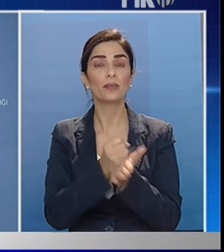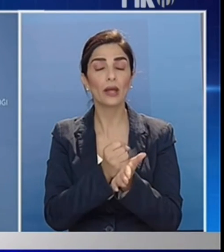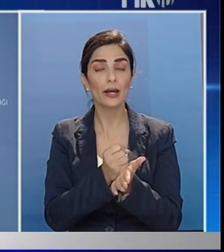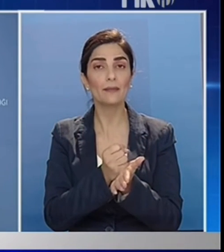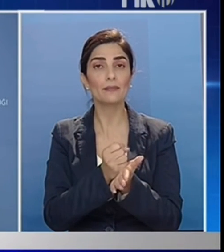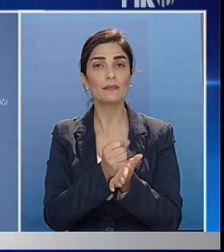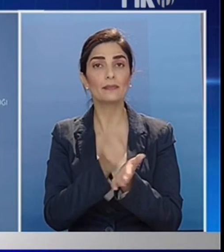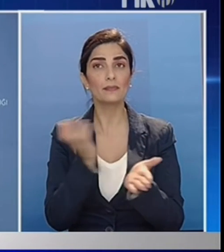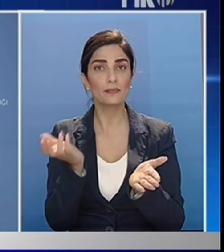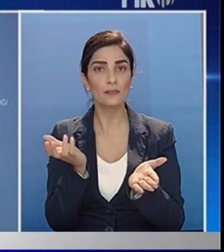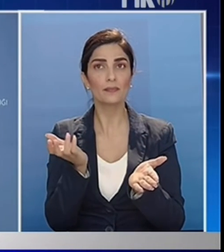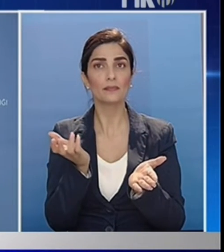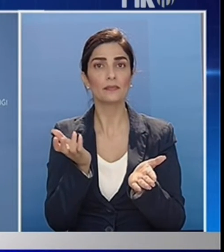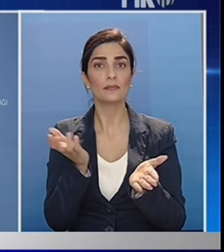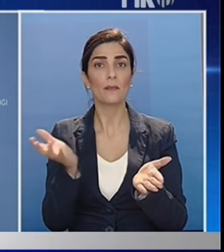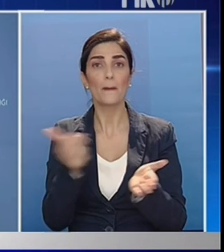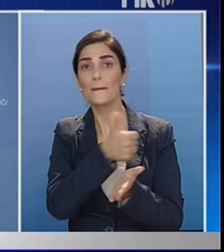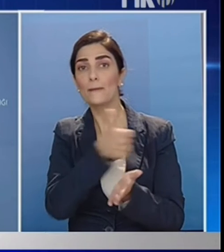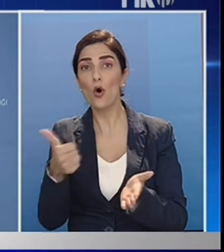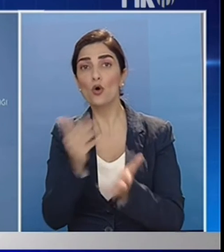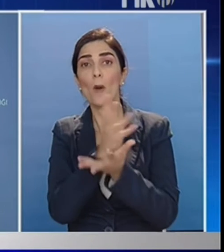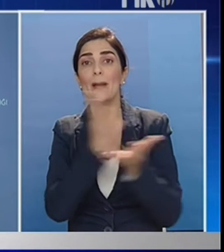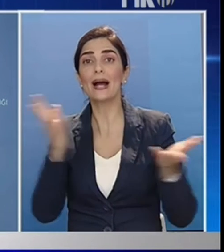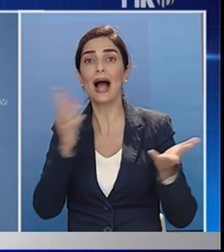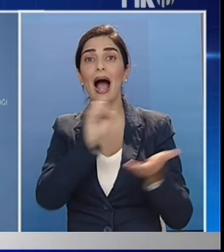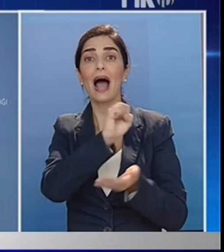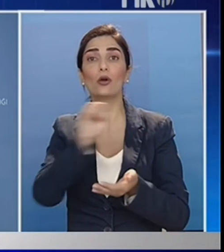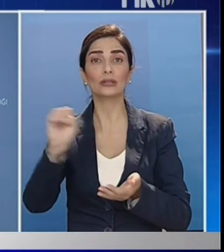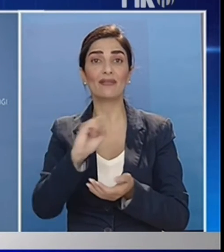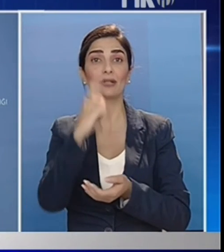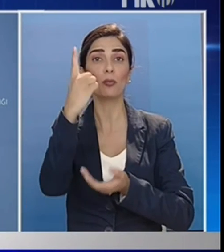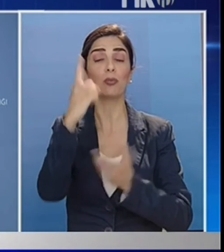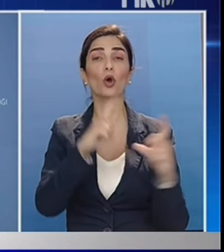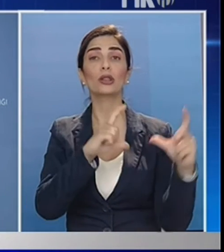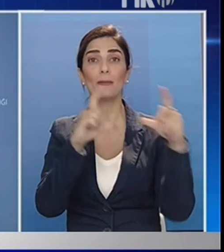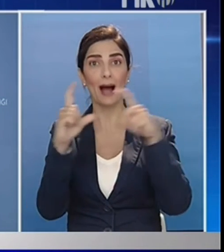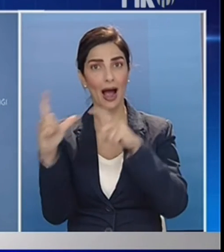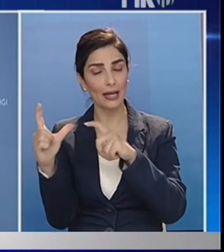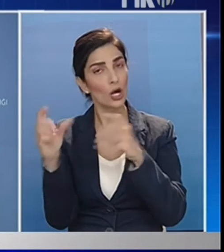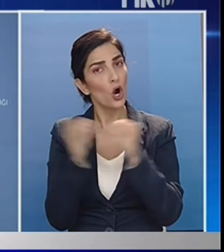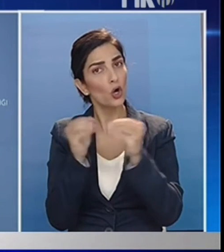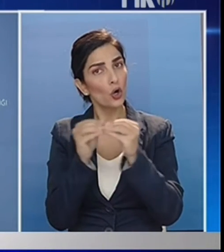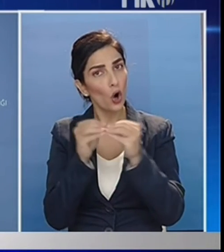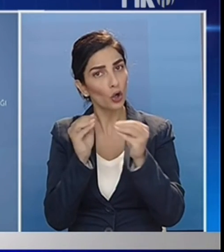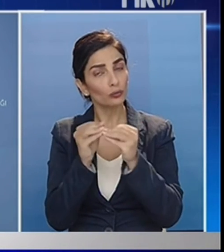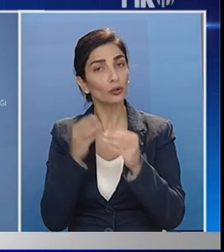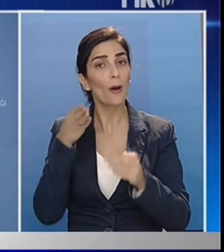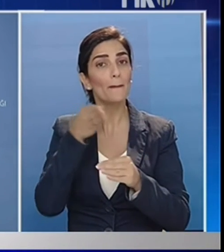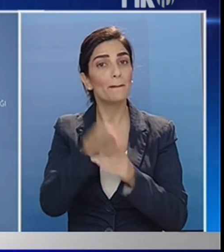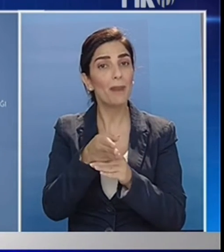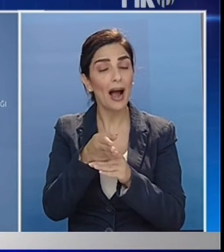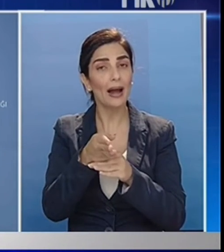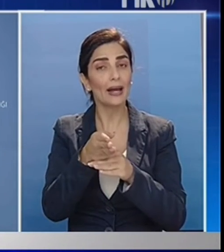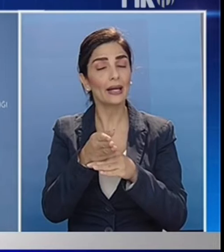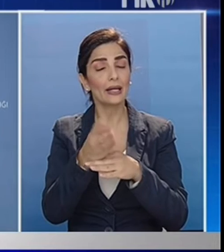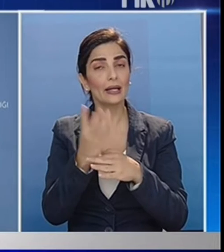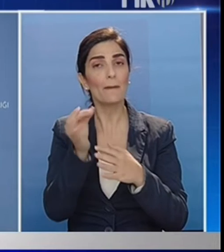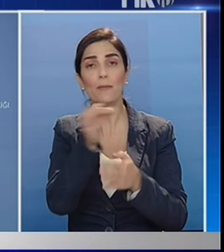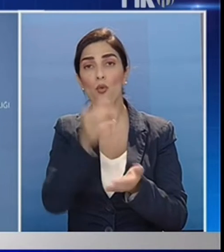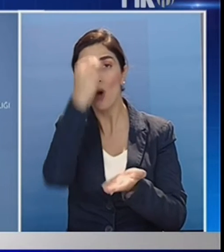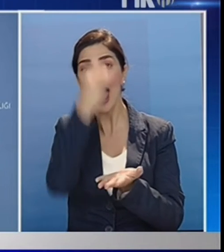Επιτρέπεται μόνο για την αναστάσιμον ακολουθία το Μεγάλο Σάββατο 1 Μαΐου η παρουσία πιστών στο προάβλιο χώρο των Ιερών